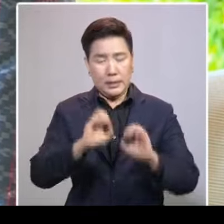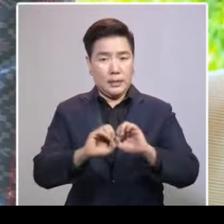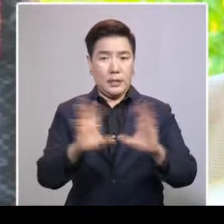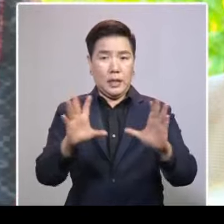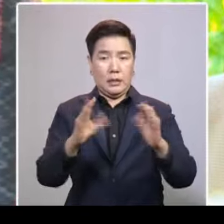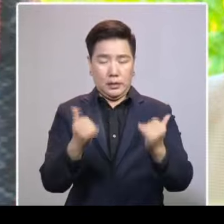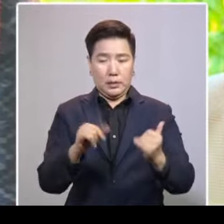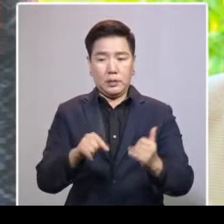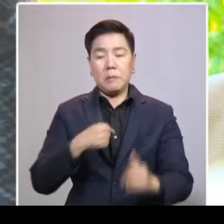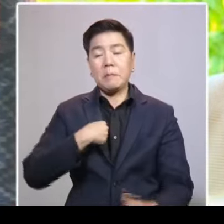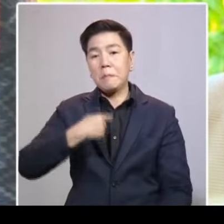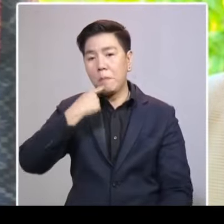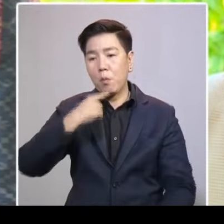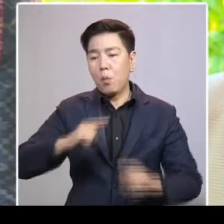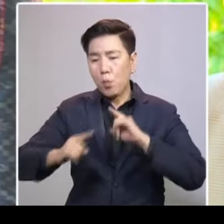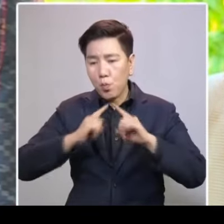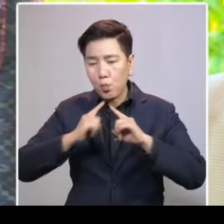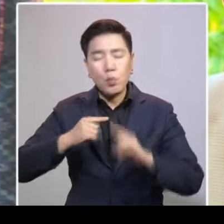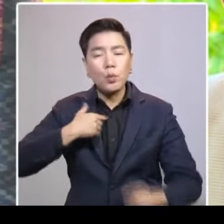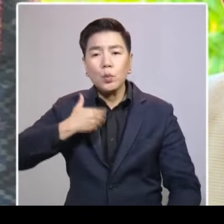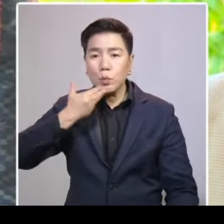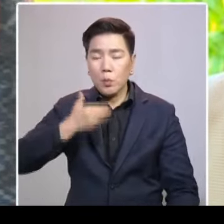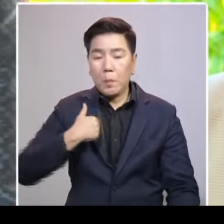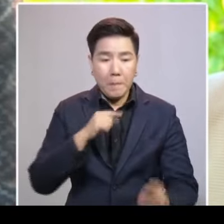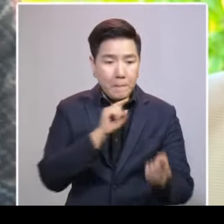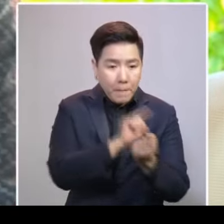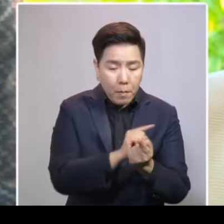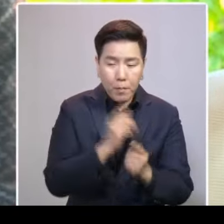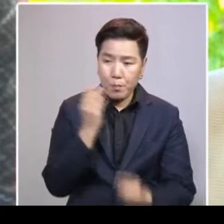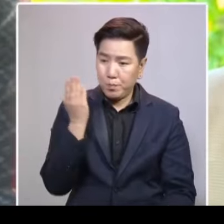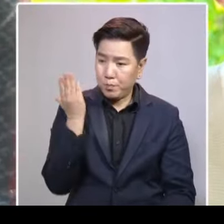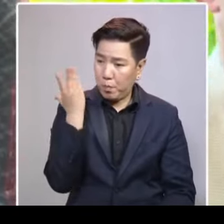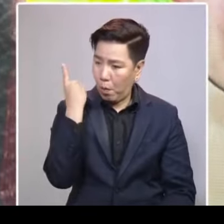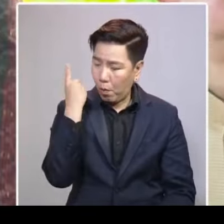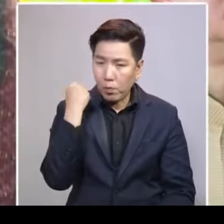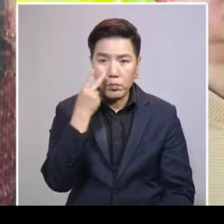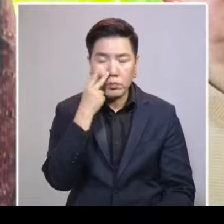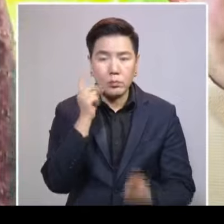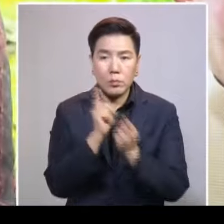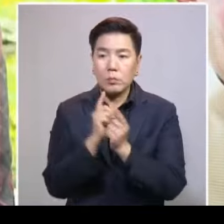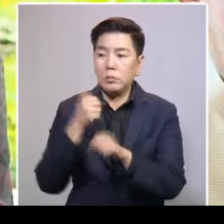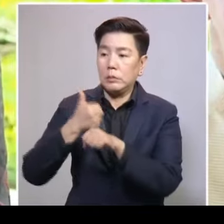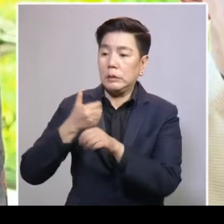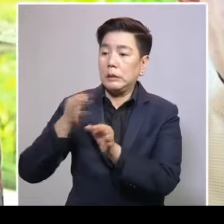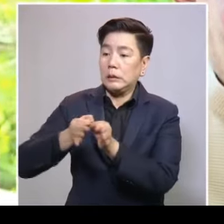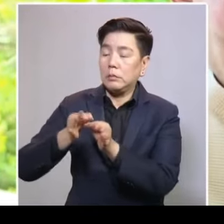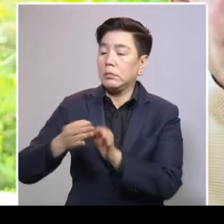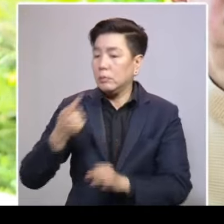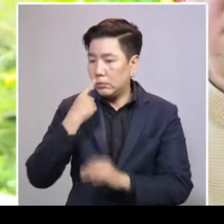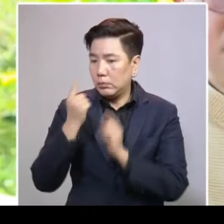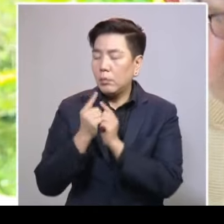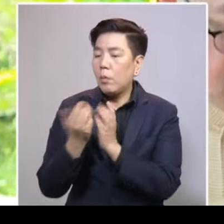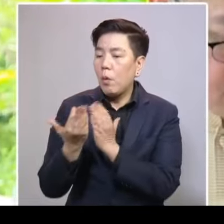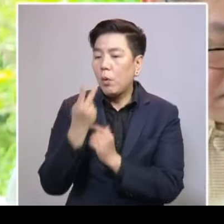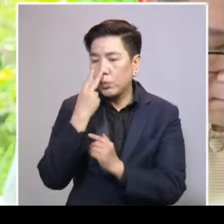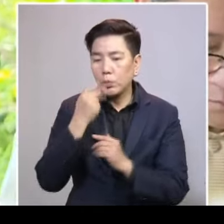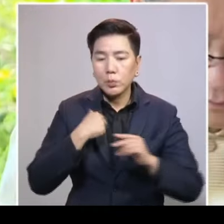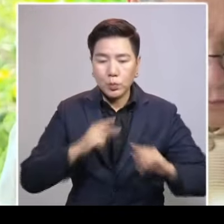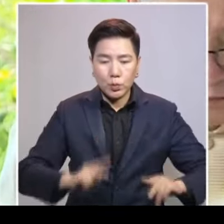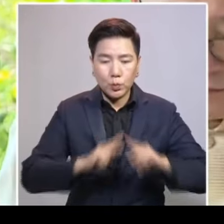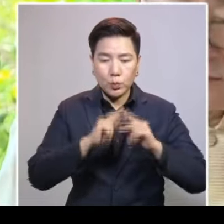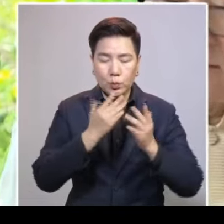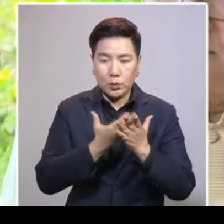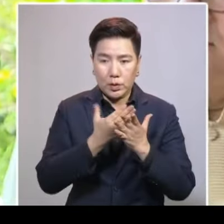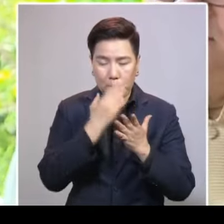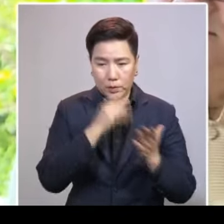ครับก็เนี่ยก็มีการพูดคุยกันตลอดนะครับเจอครั้งล่าสุดก็ท่านผู้ว่าก็บอกก็ลองให้ทางกระทรวงการคลังผ่าน